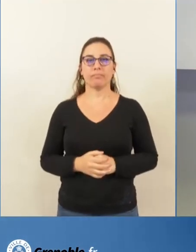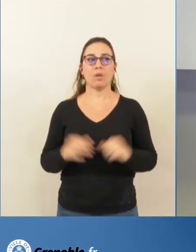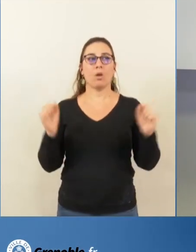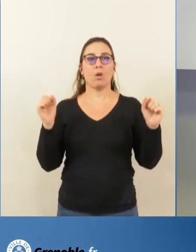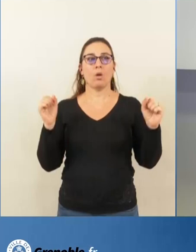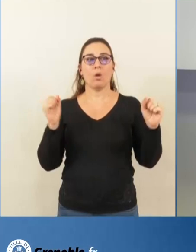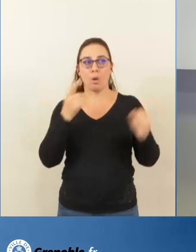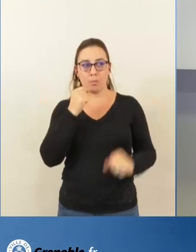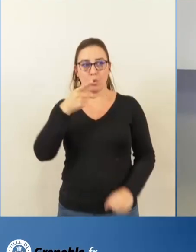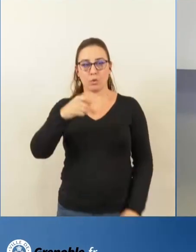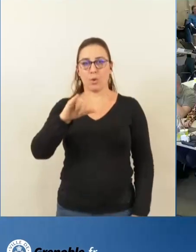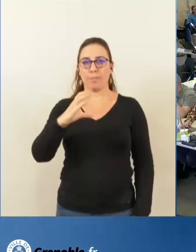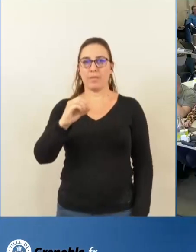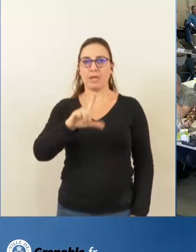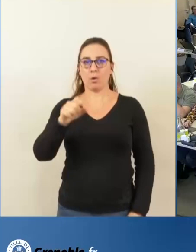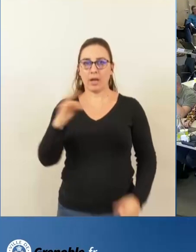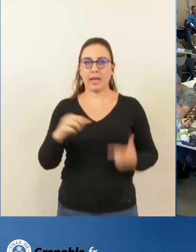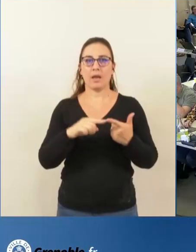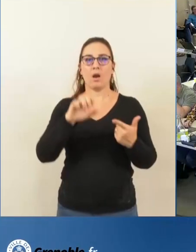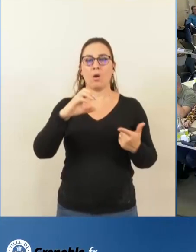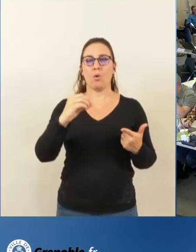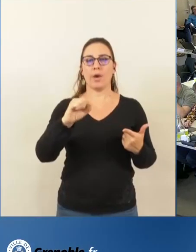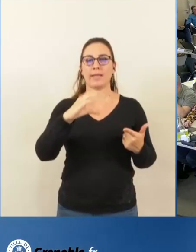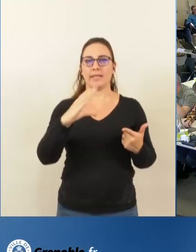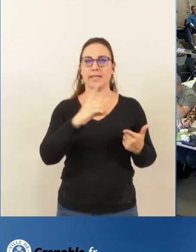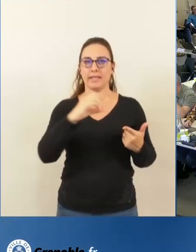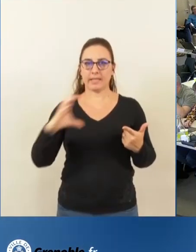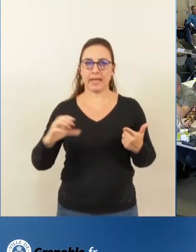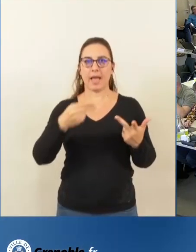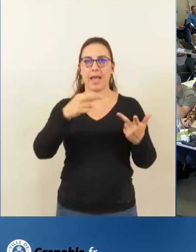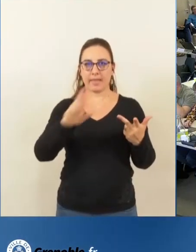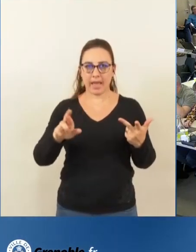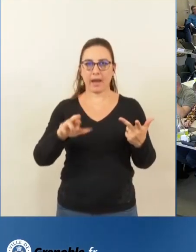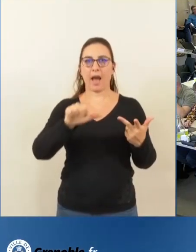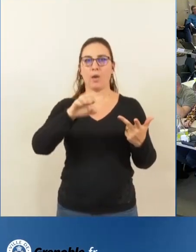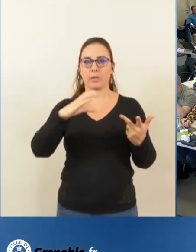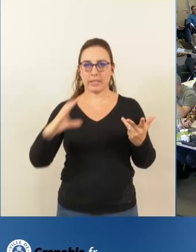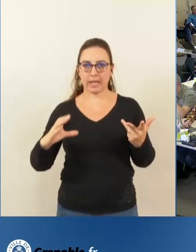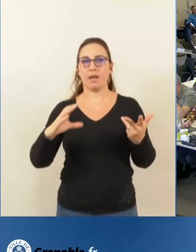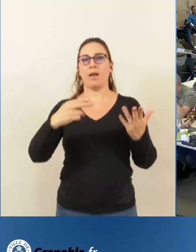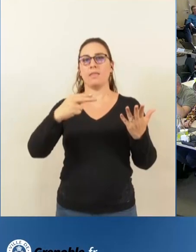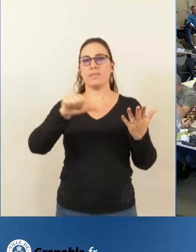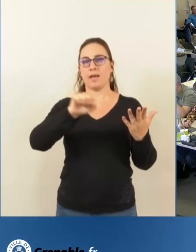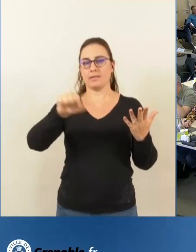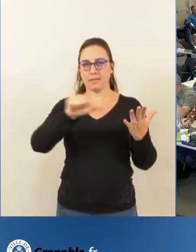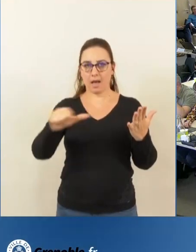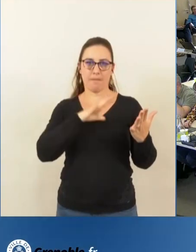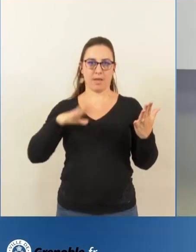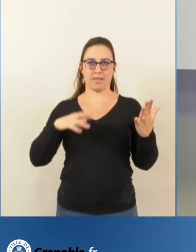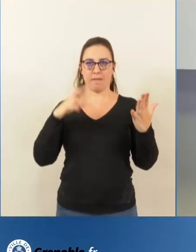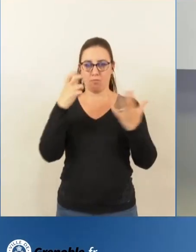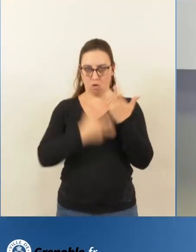monsieur picolé au scddc NR AEC NASA et Madame roche